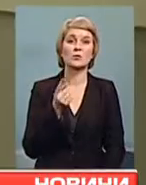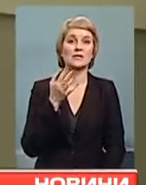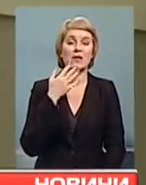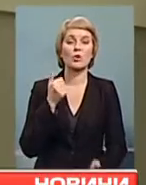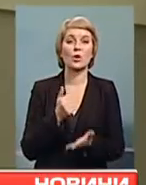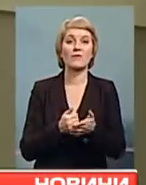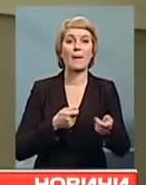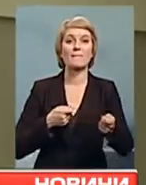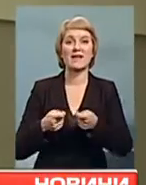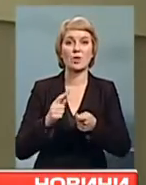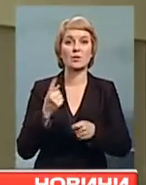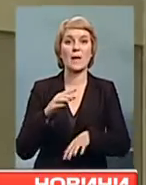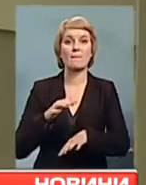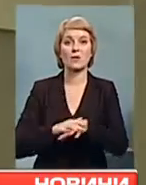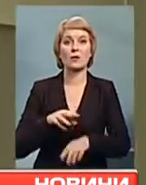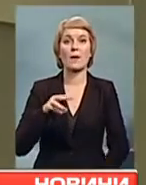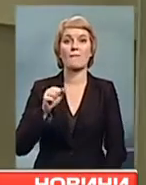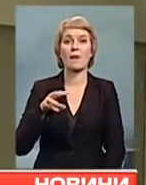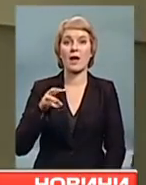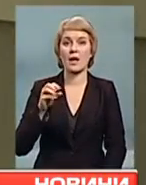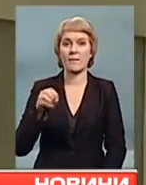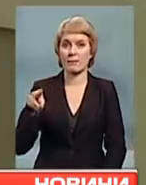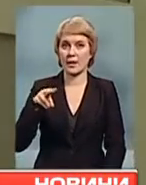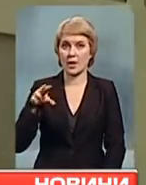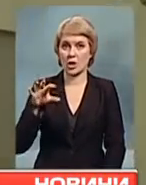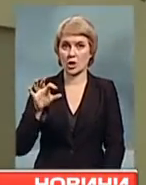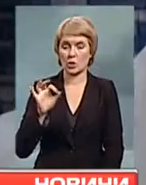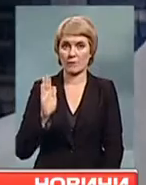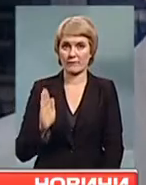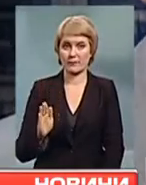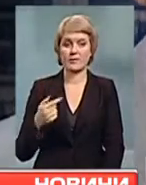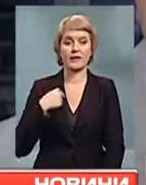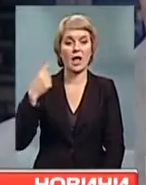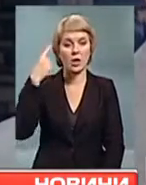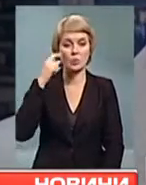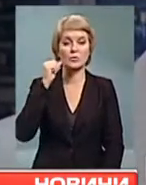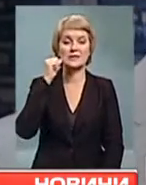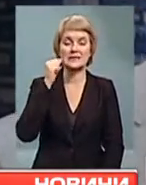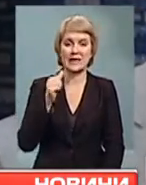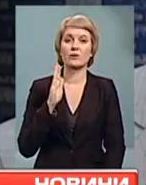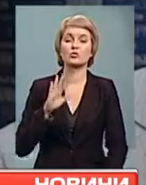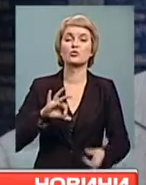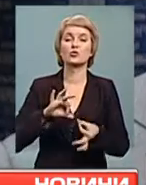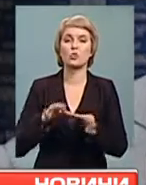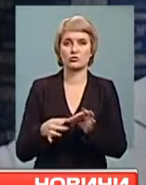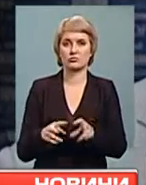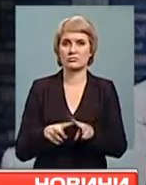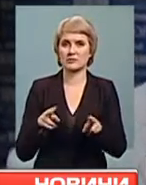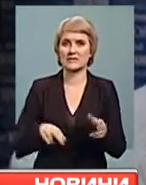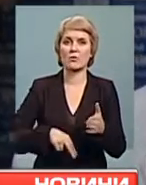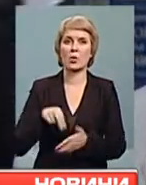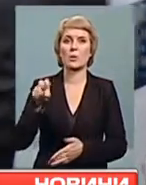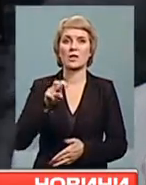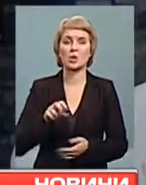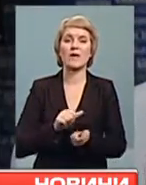голова правління одного з банків Сергій Мамедов. Я думаю, что завтра будут сложности также с покупкой